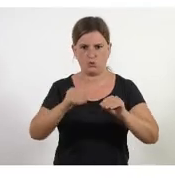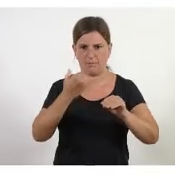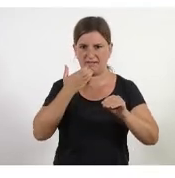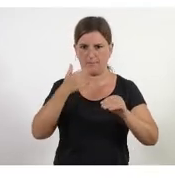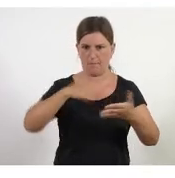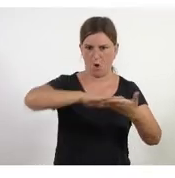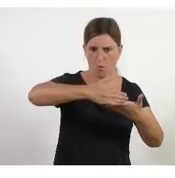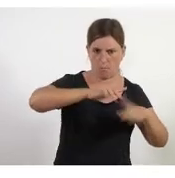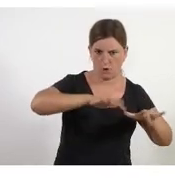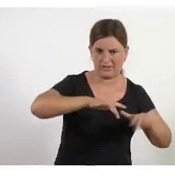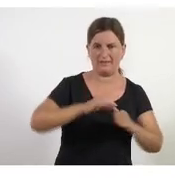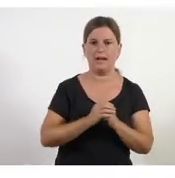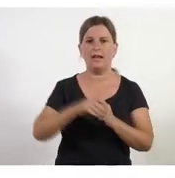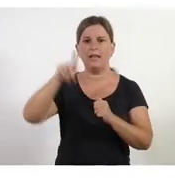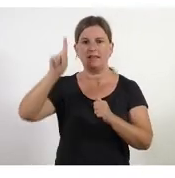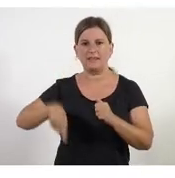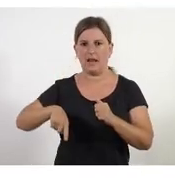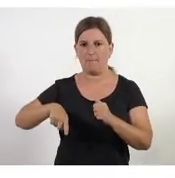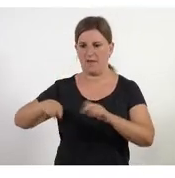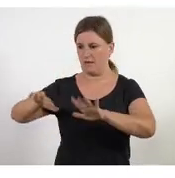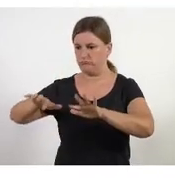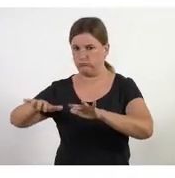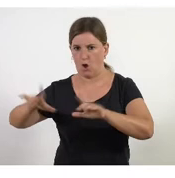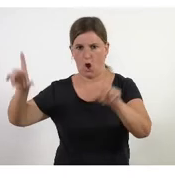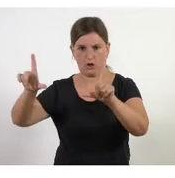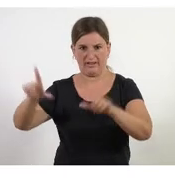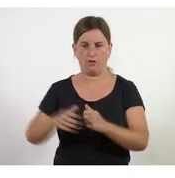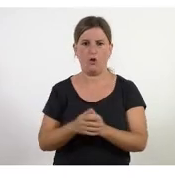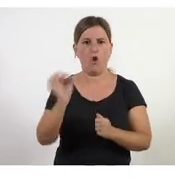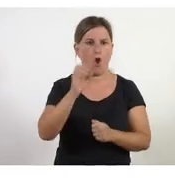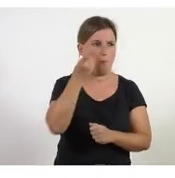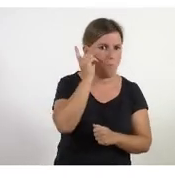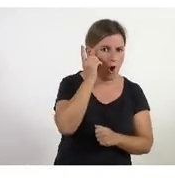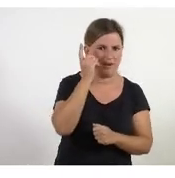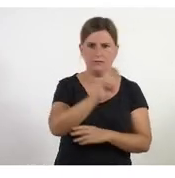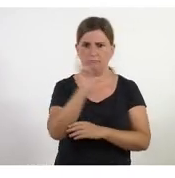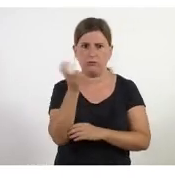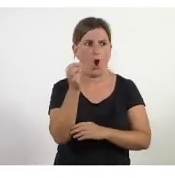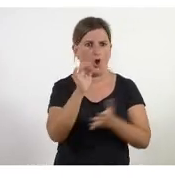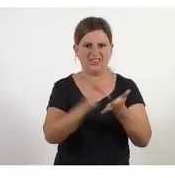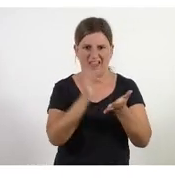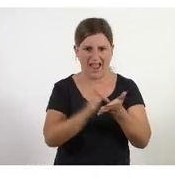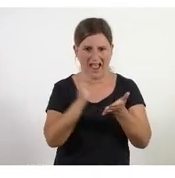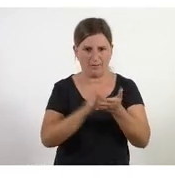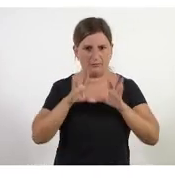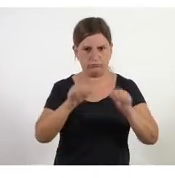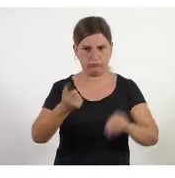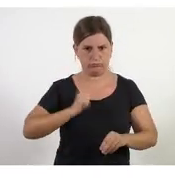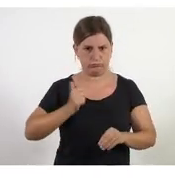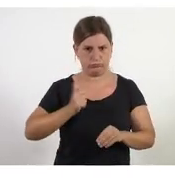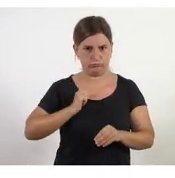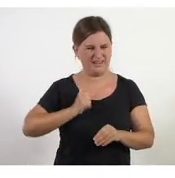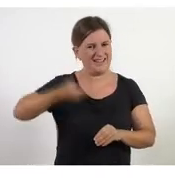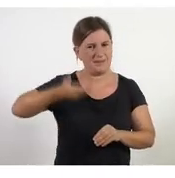nostre portàtil, al nostre equip de sobretaula, al nostre mòbil i a la nostra tablet. Això, en un entorn de treball,